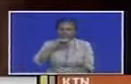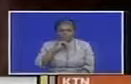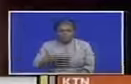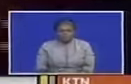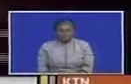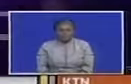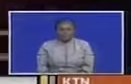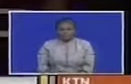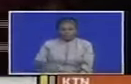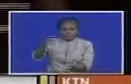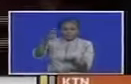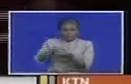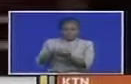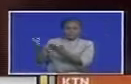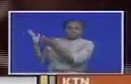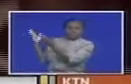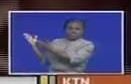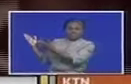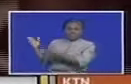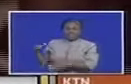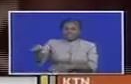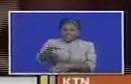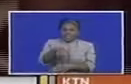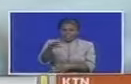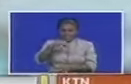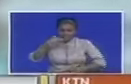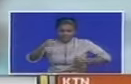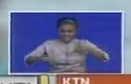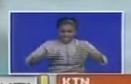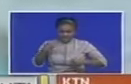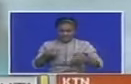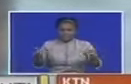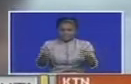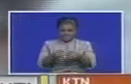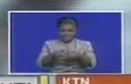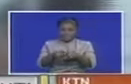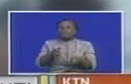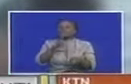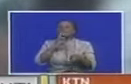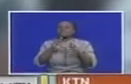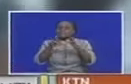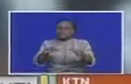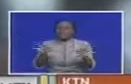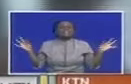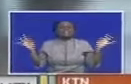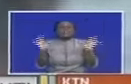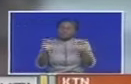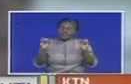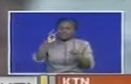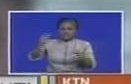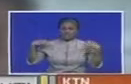Ni taswira uliyoizoea katika maeneo ya kujibinjari na katika ufuo wa bahari, ambapo si ajabu kuona